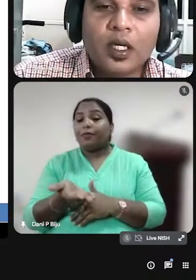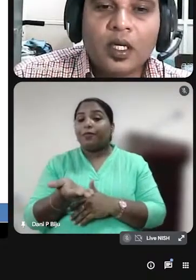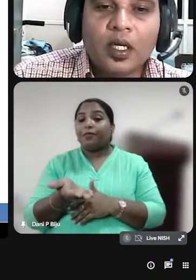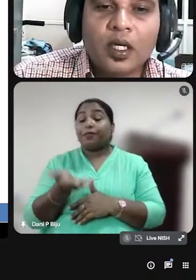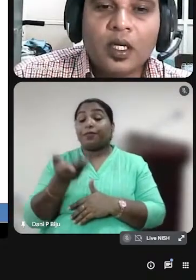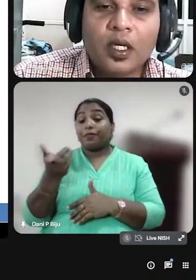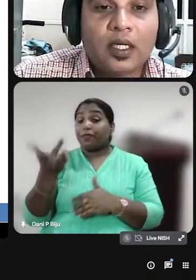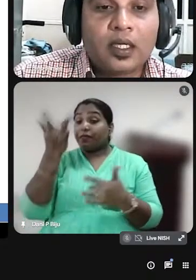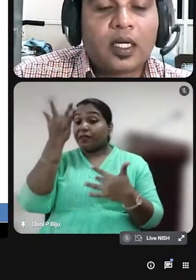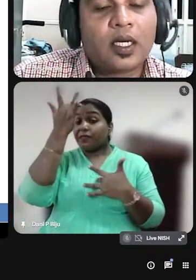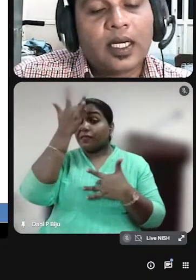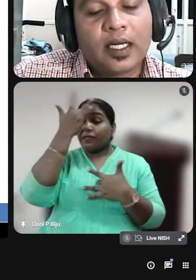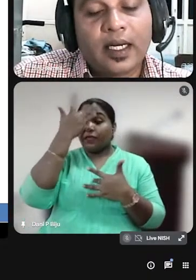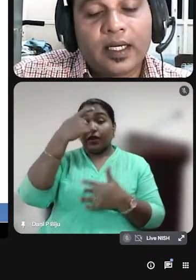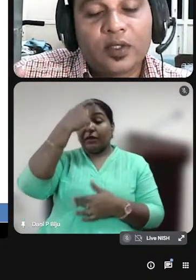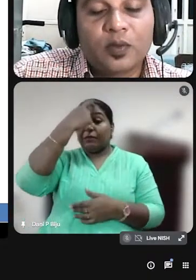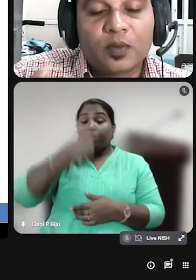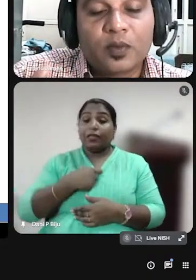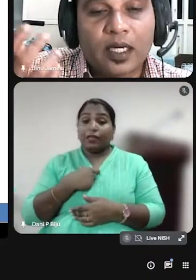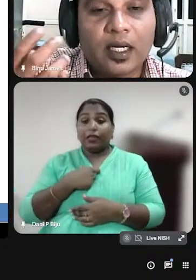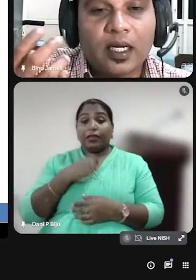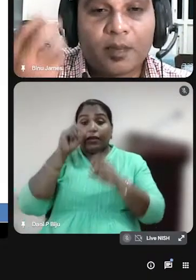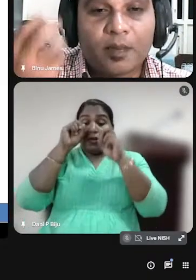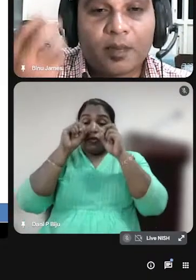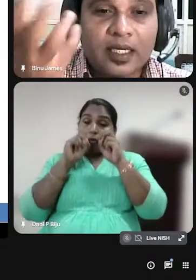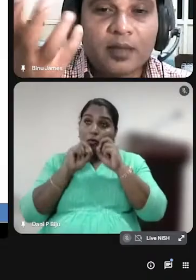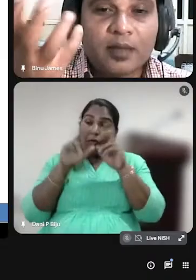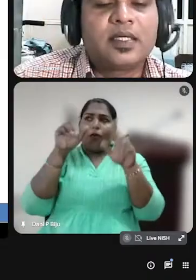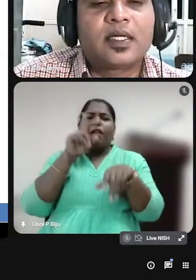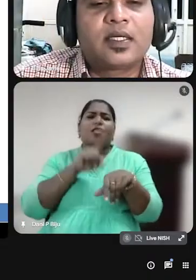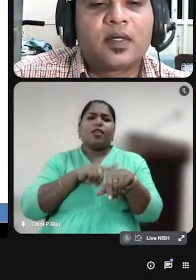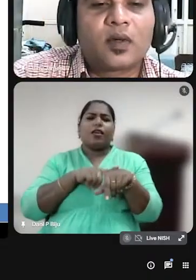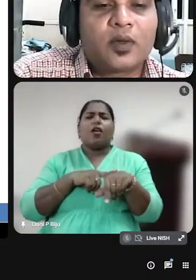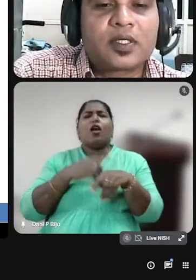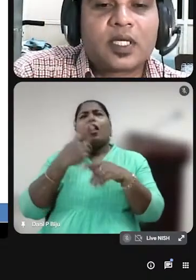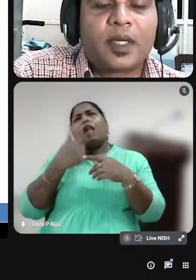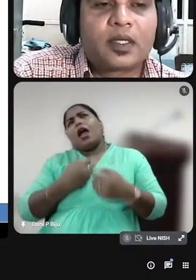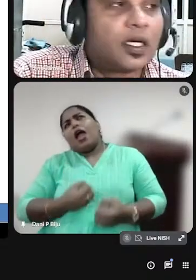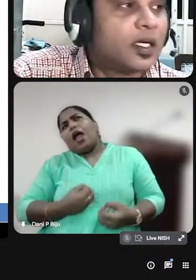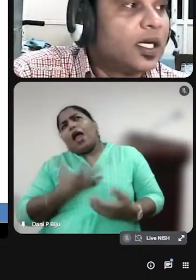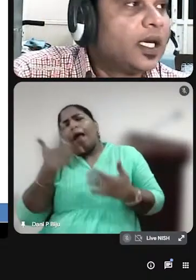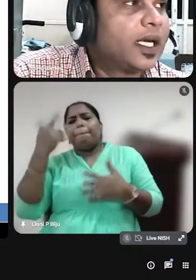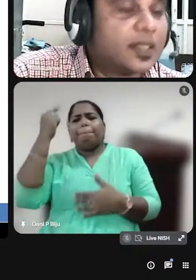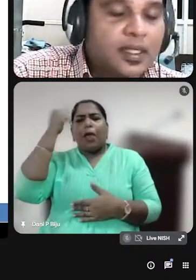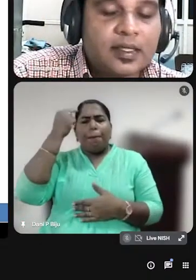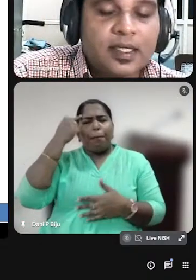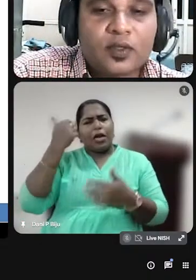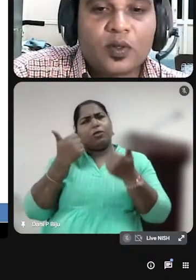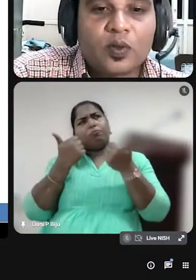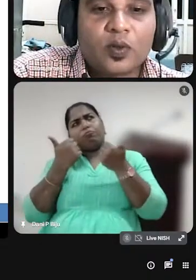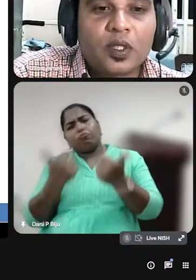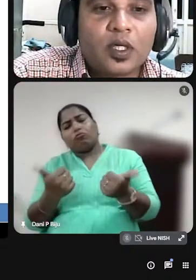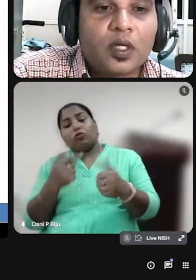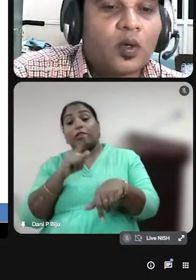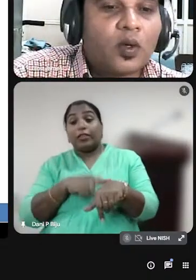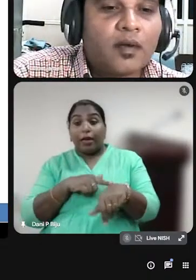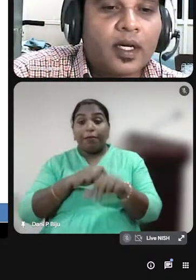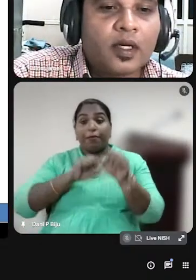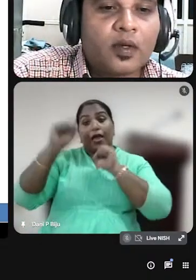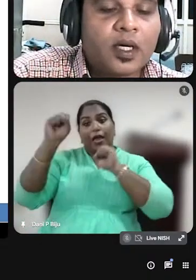രോഗി ഉണർന്നിരിക്കുന്ന, അല്ലെങ്കിൽ ഏറ്റവും നല്ല പ്ലസന്റ് മൈൻഡ് സെറ്റിലുള്ള ഒരു സമയത്താണ് എക്സസൈസ് ഏറ്റവും